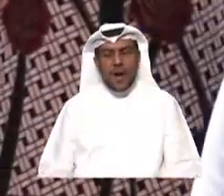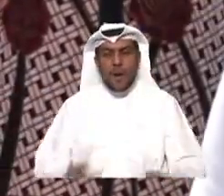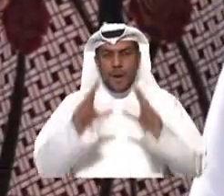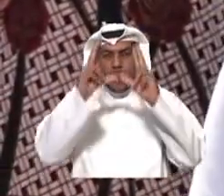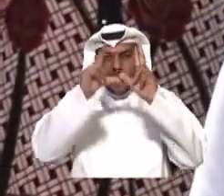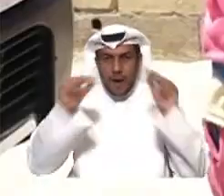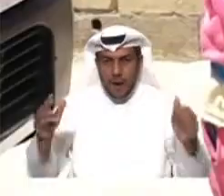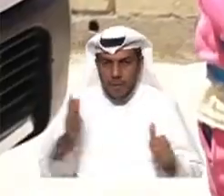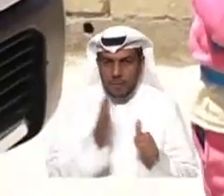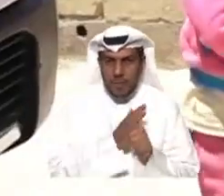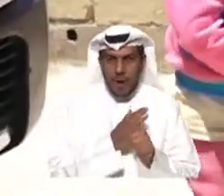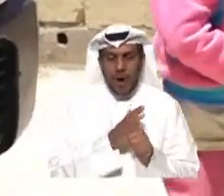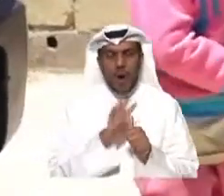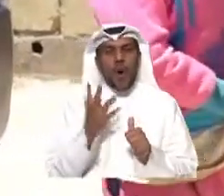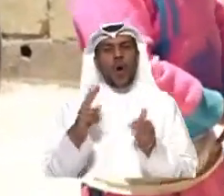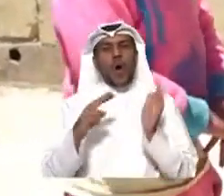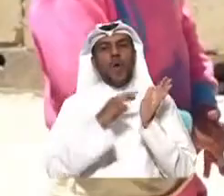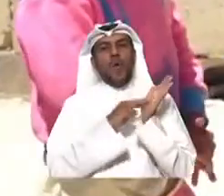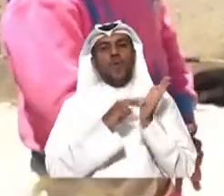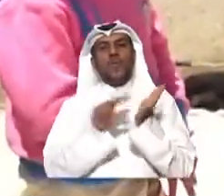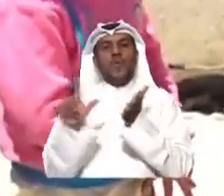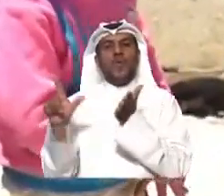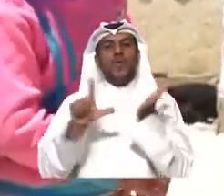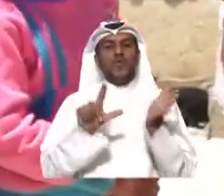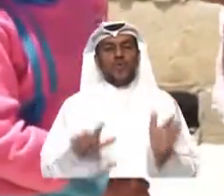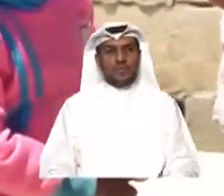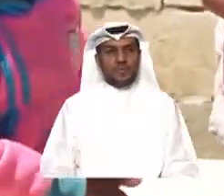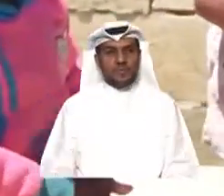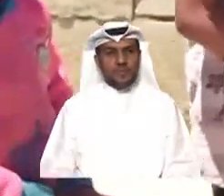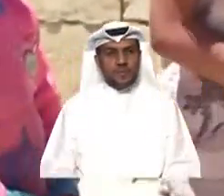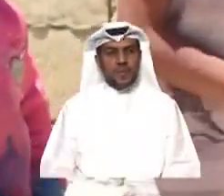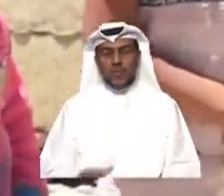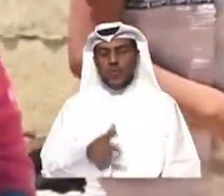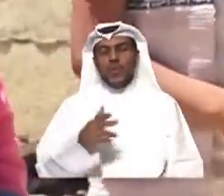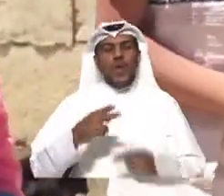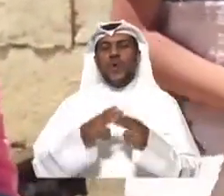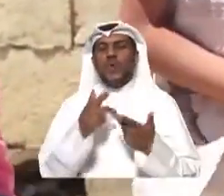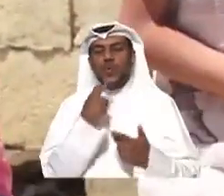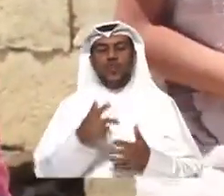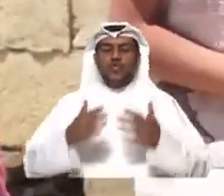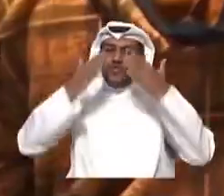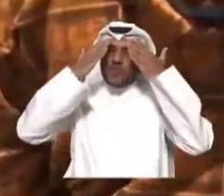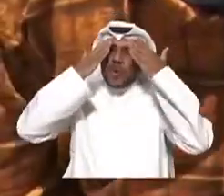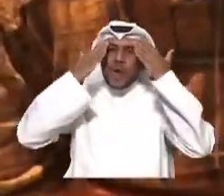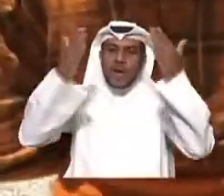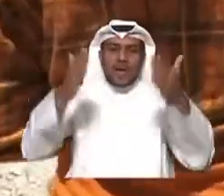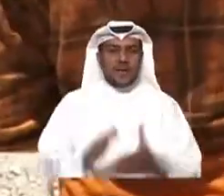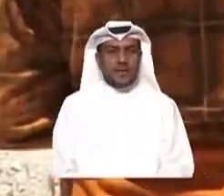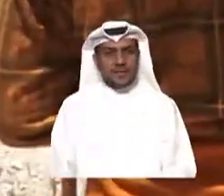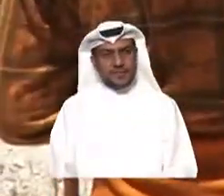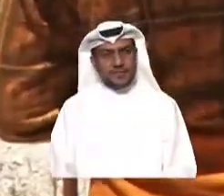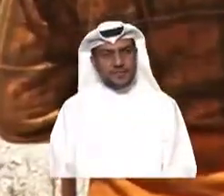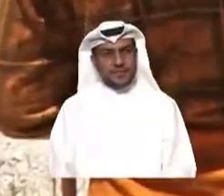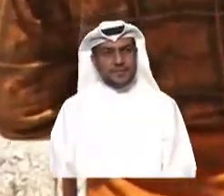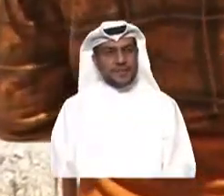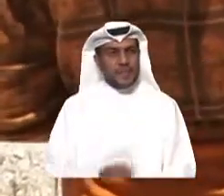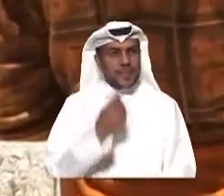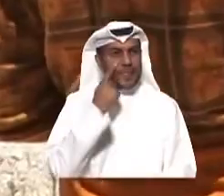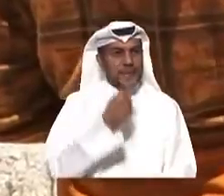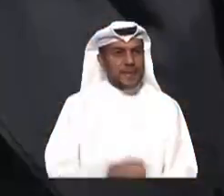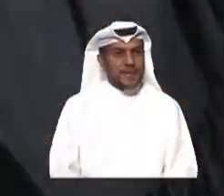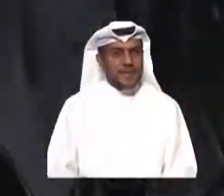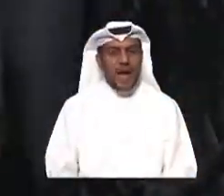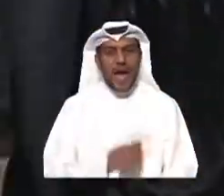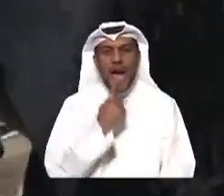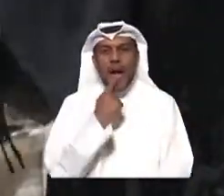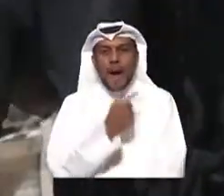لنا كويسة. شو بتقولوا لدولة الكويت؟ شكرا. جدير بالذكر أن وفد الهلال الأحمر